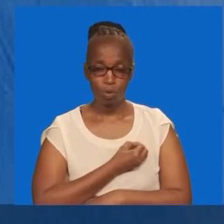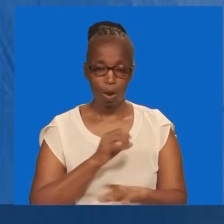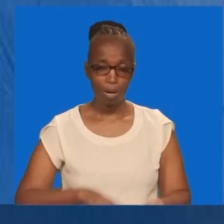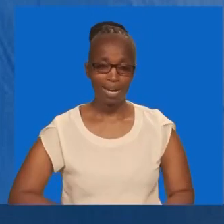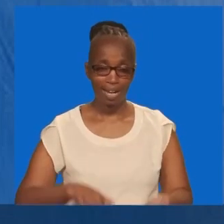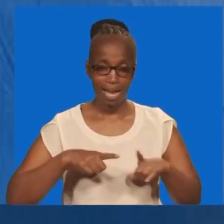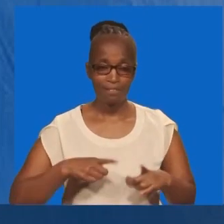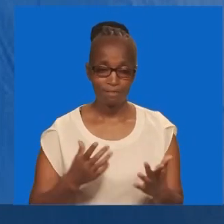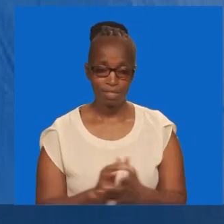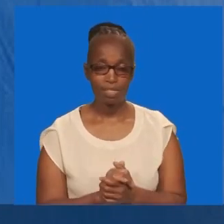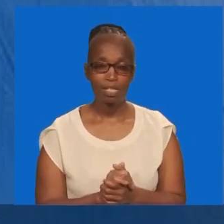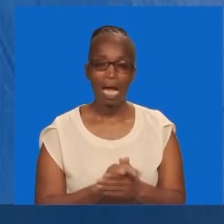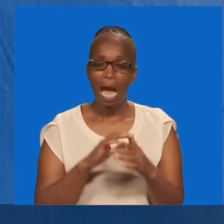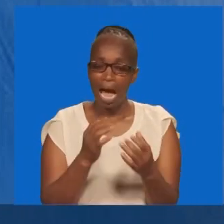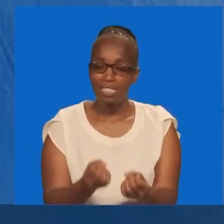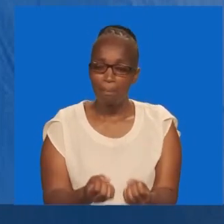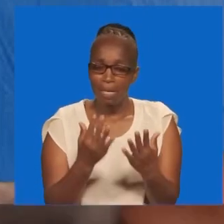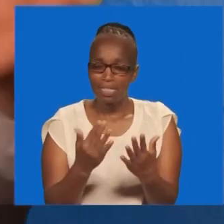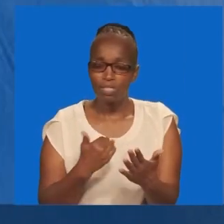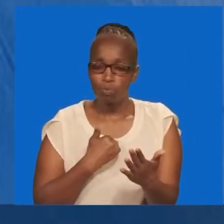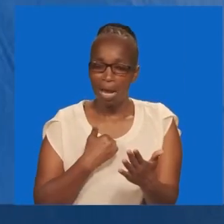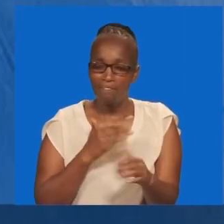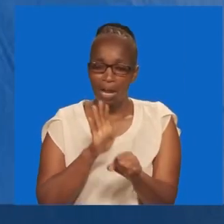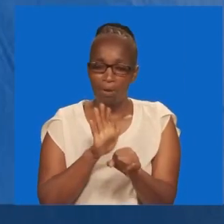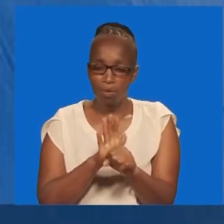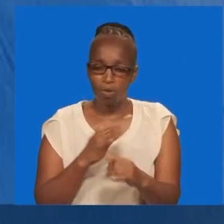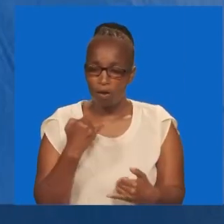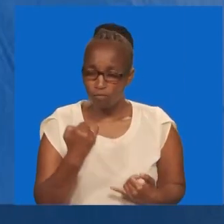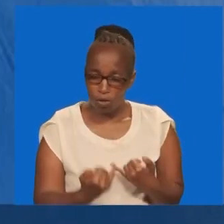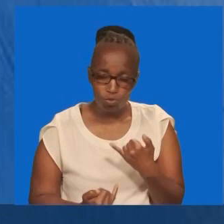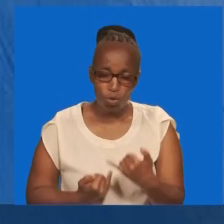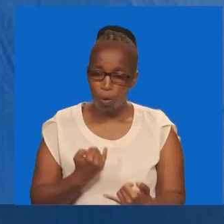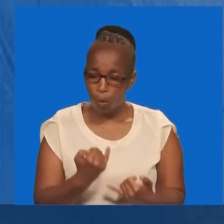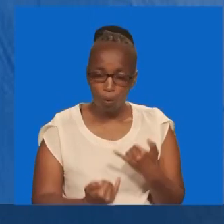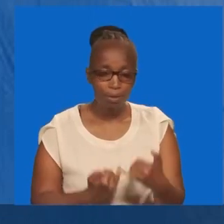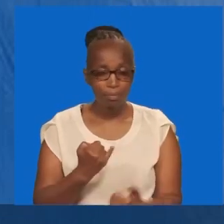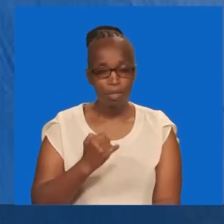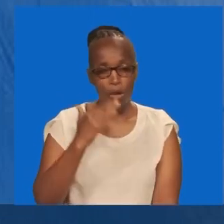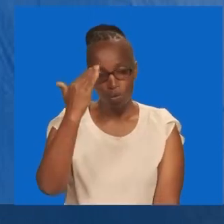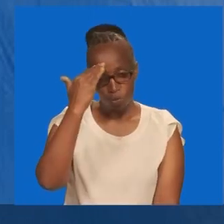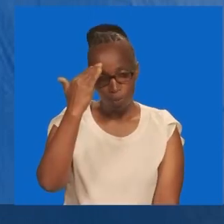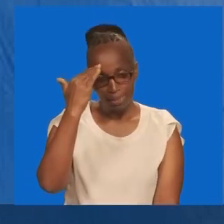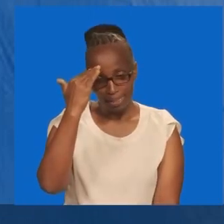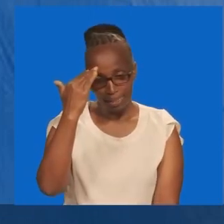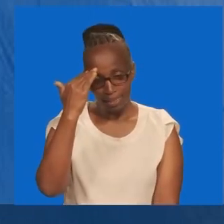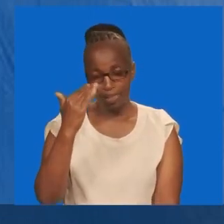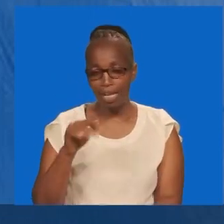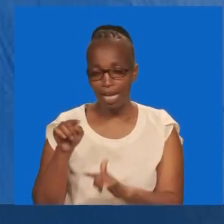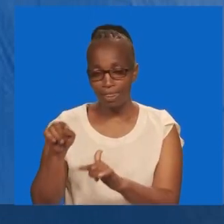katika maisha yetu. Ingekuwa kuna furaha, Tujue ya kwamba hii